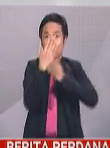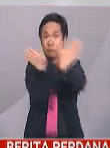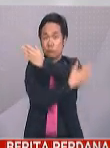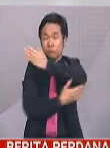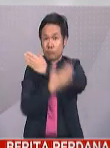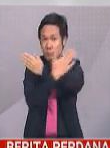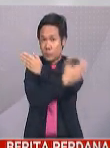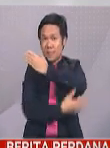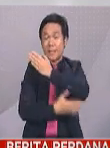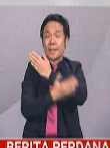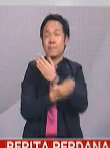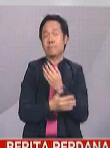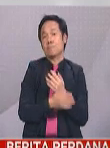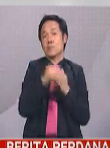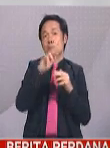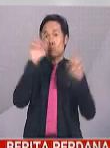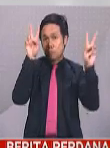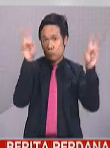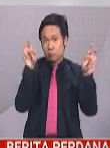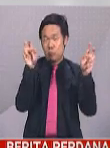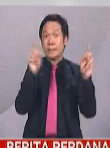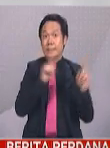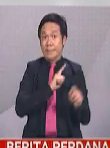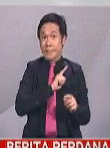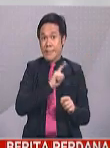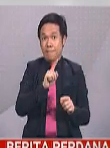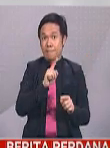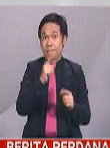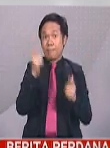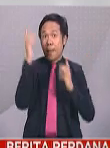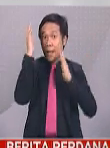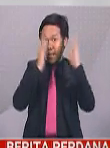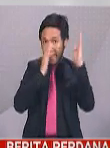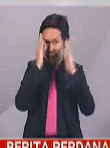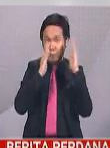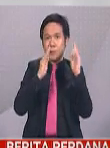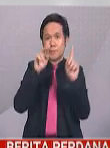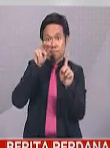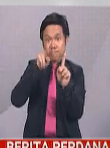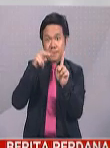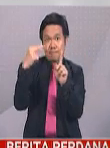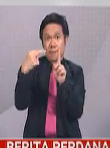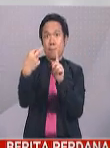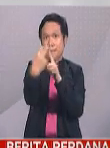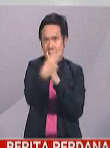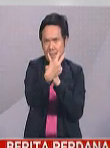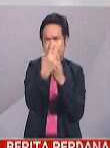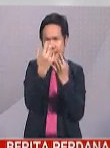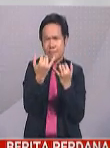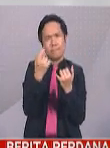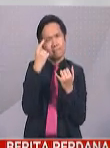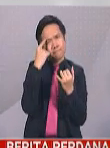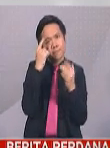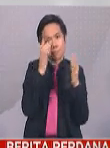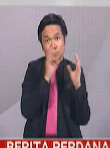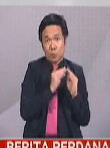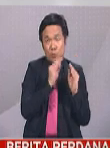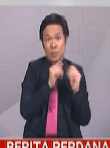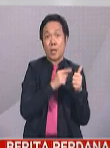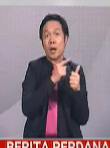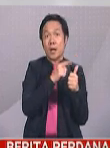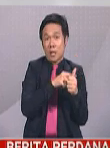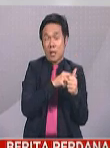Hal Ehwal Agama Islam Malaysia Jumaat lalu telah mengambil kira pandangan daripada pelbagai pihak. Ia melibatkan pakar-pakar